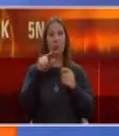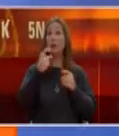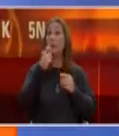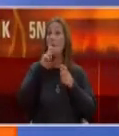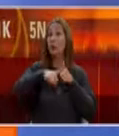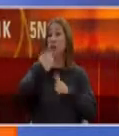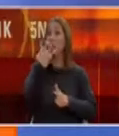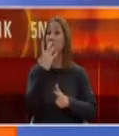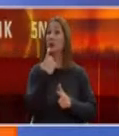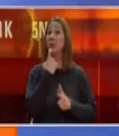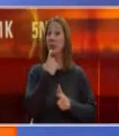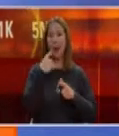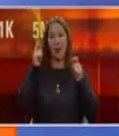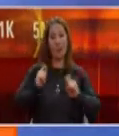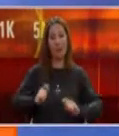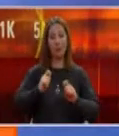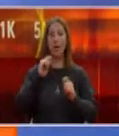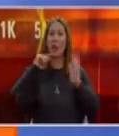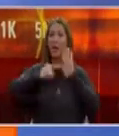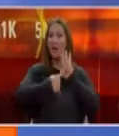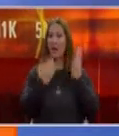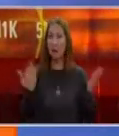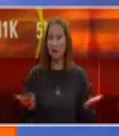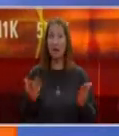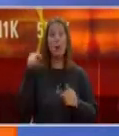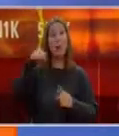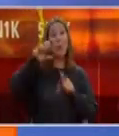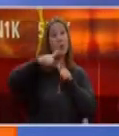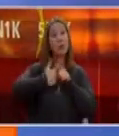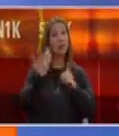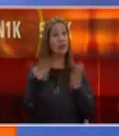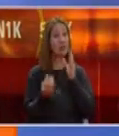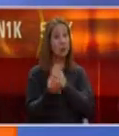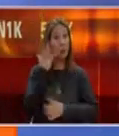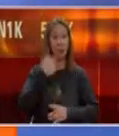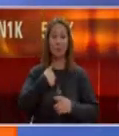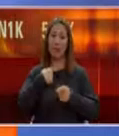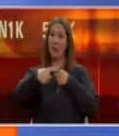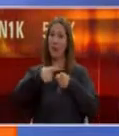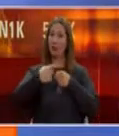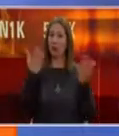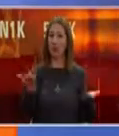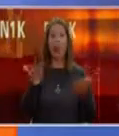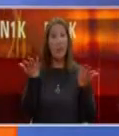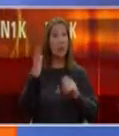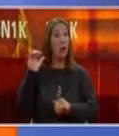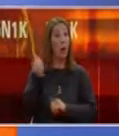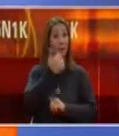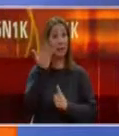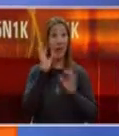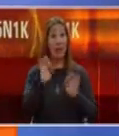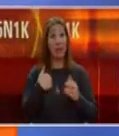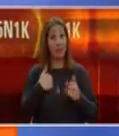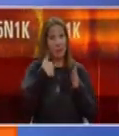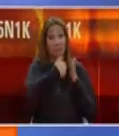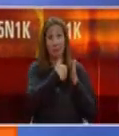yılında yaptıklarımızı, hedeflerimizi, bu projenin nasıl doğduğunu bizlerle paylaşacak. Ama daha da önemlisi hemen